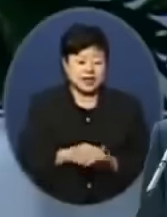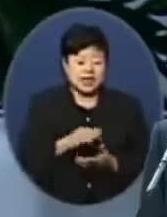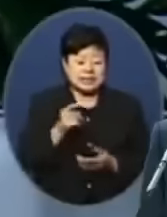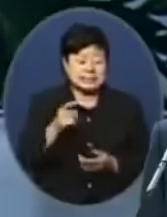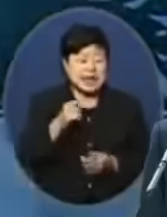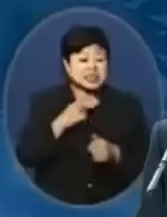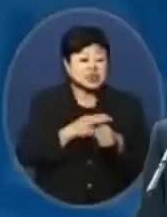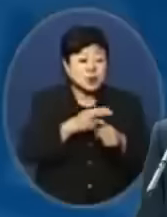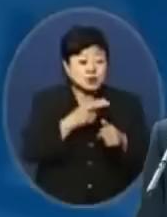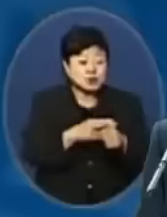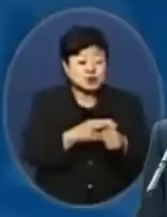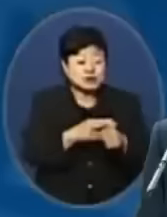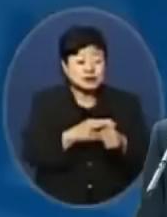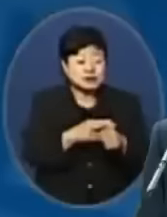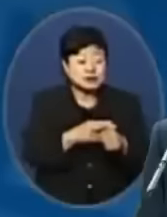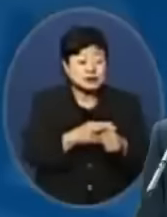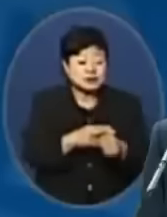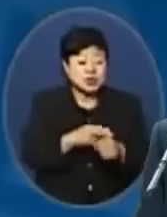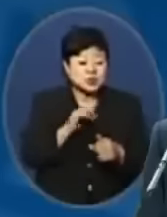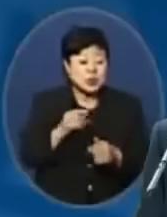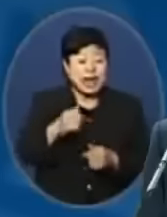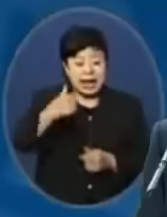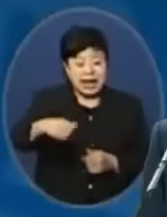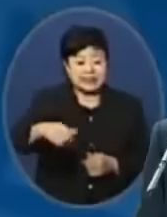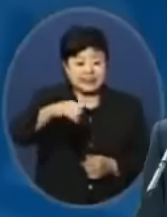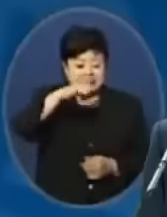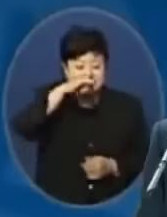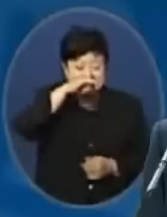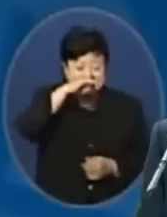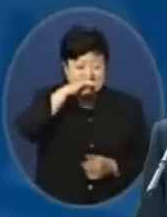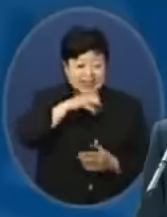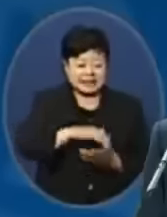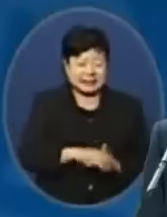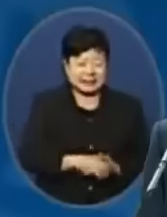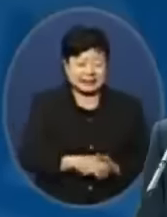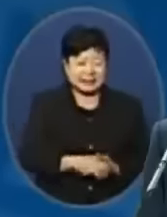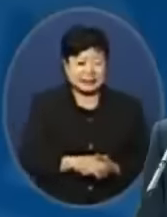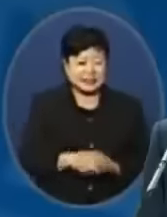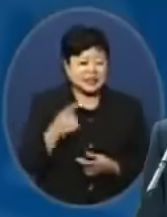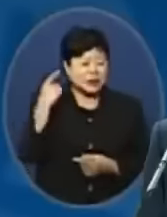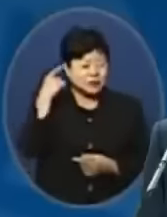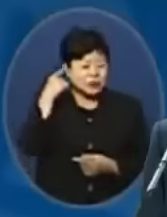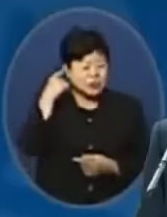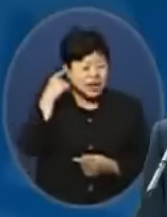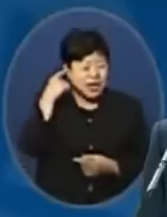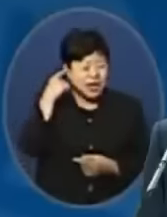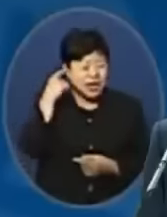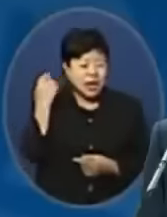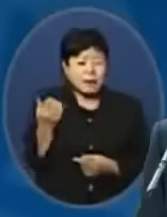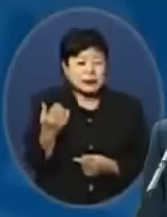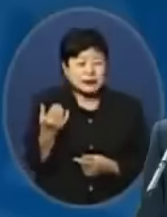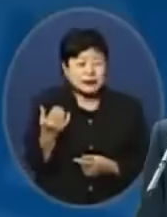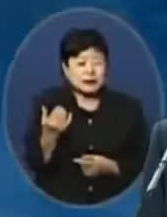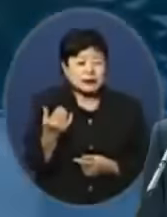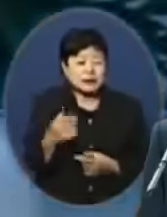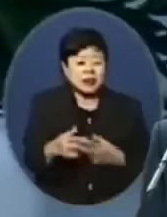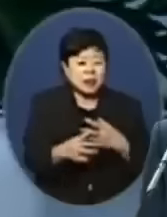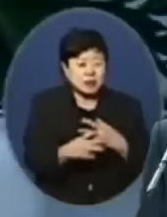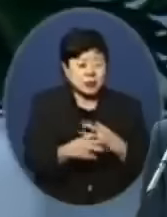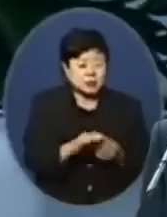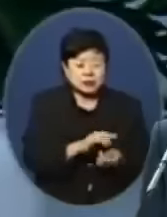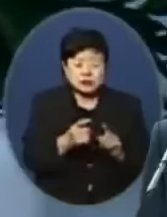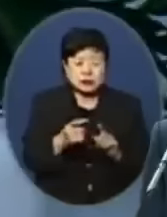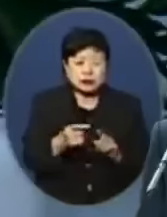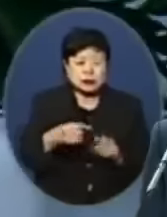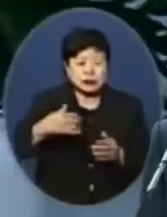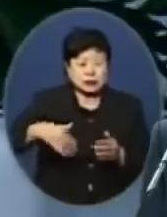포스터 교수는 조엘이라는 아들이 있었는데 귀가 몹시 아팠어요. 병원에서 아무리